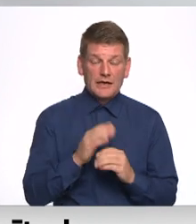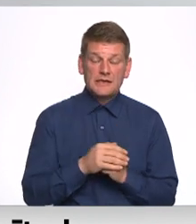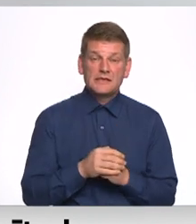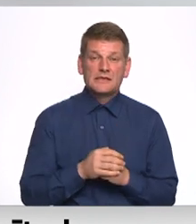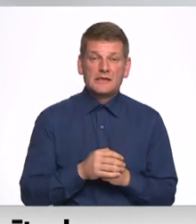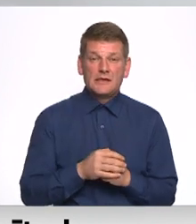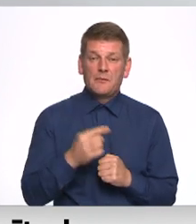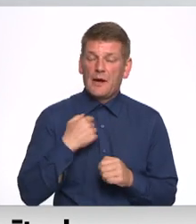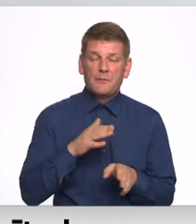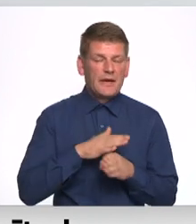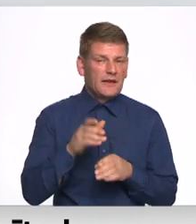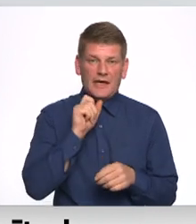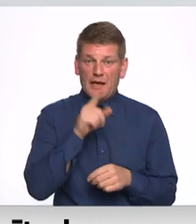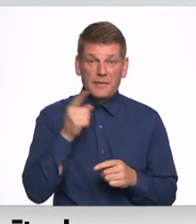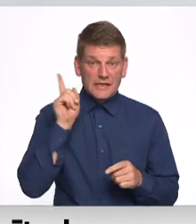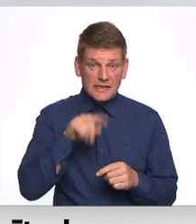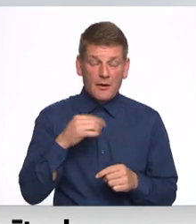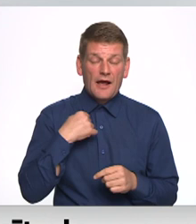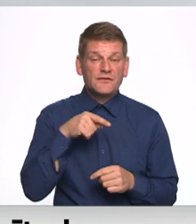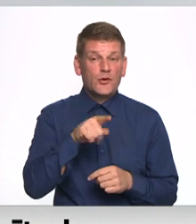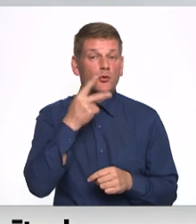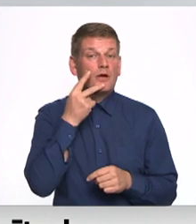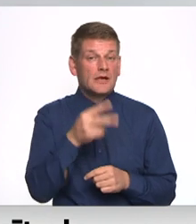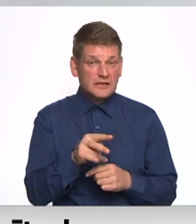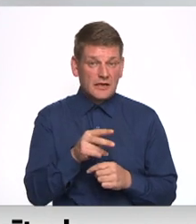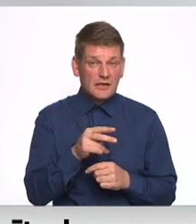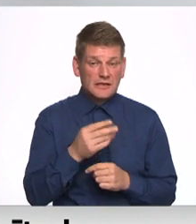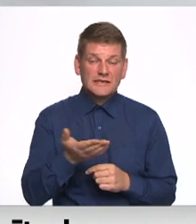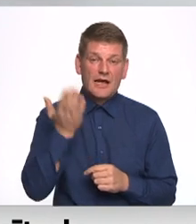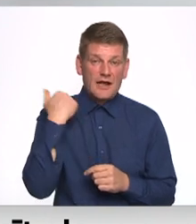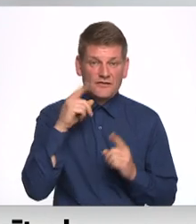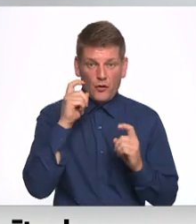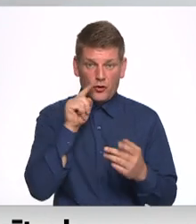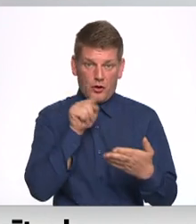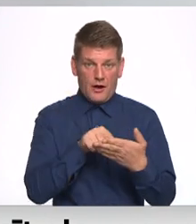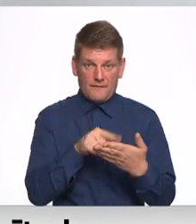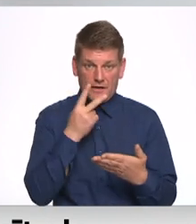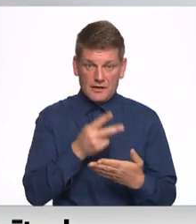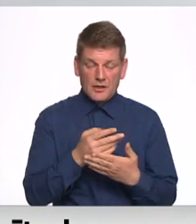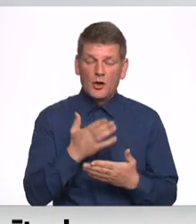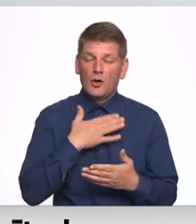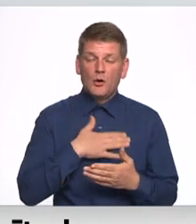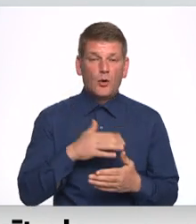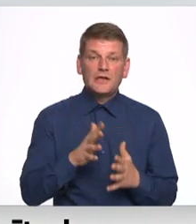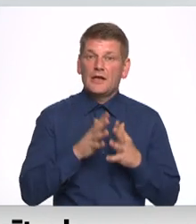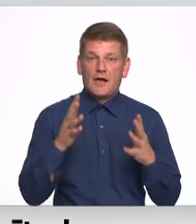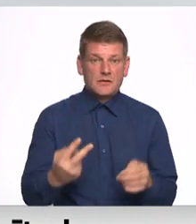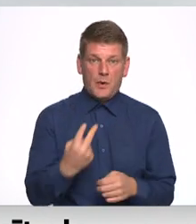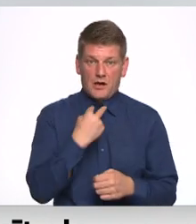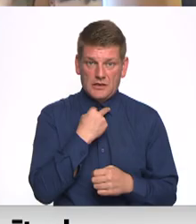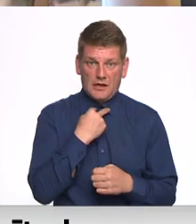man pilnīgi nebija zināms, kaut gan es viņu redzēju, senā fotogrāfijā. Ļoti liels